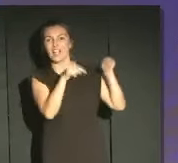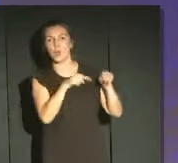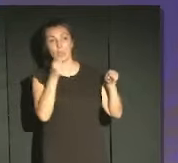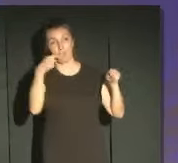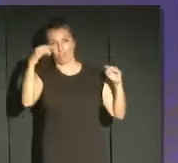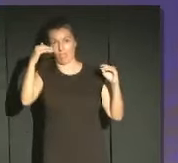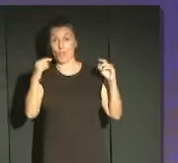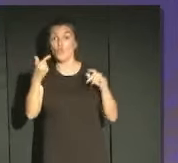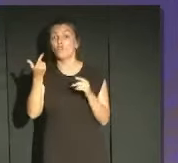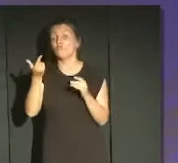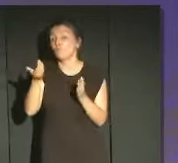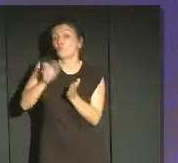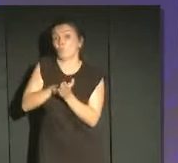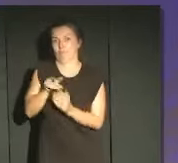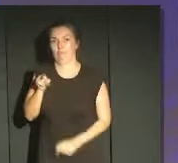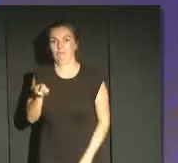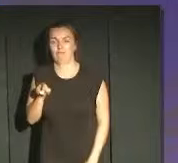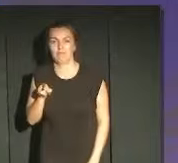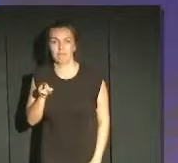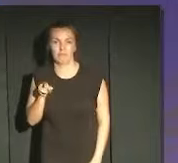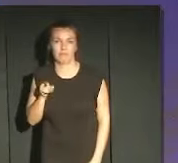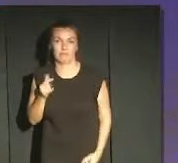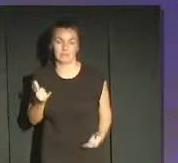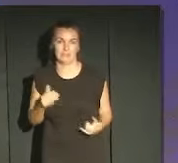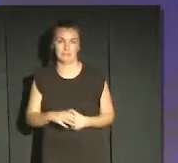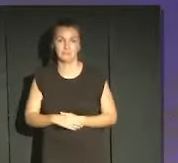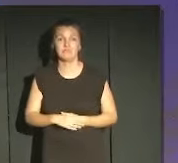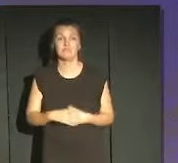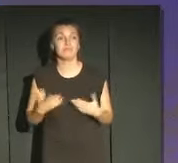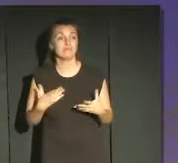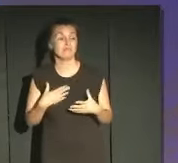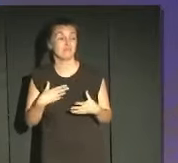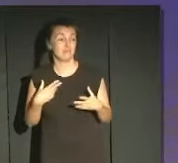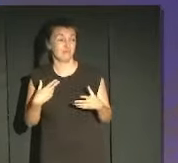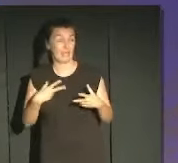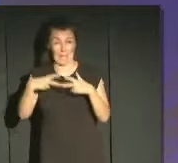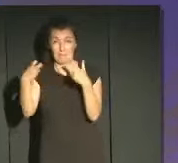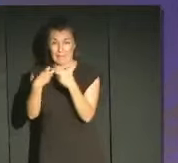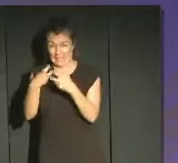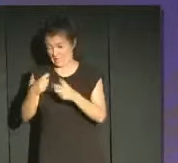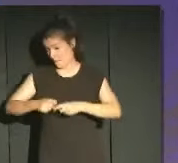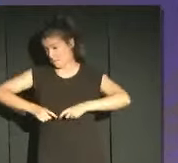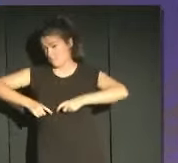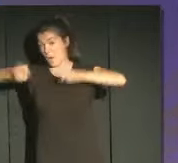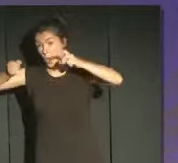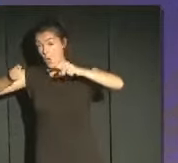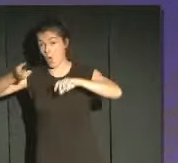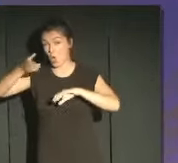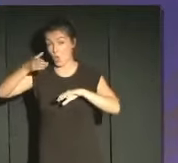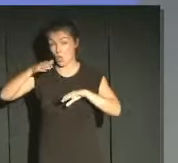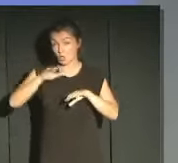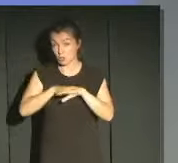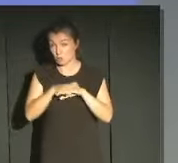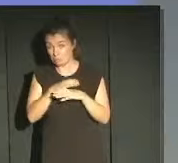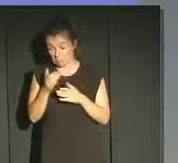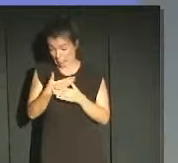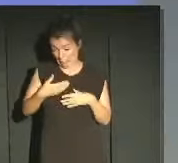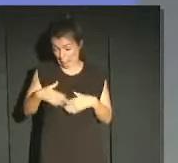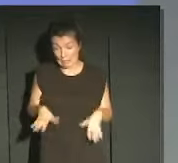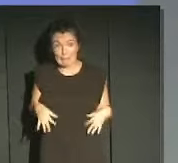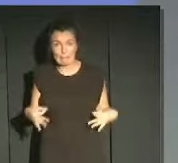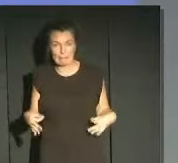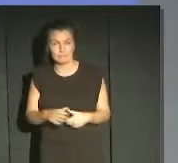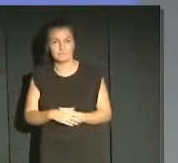quand on voit la chireté de la vie le taux de pauvreté est beaucoup plus haut et les prix sont beaucoup plus élevés 40 %